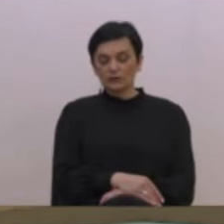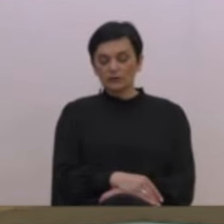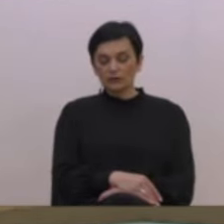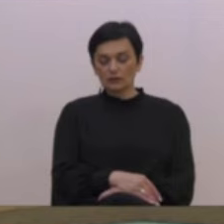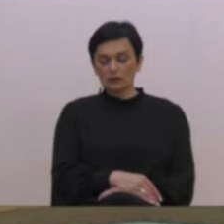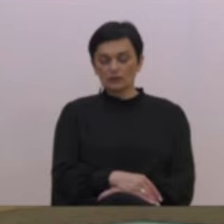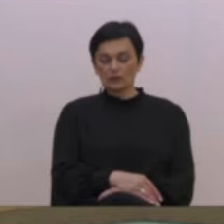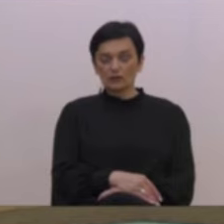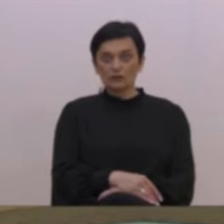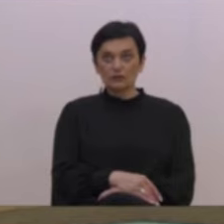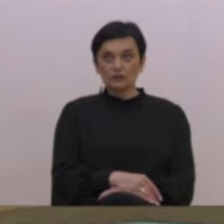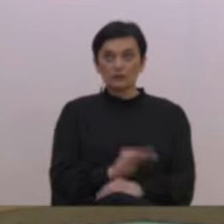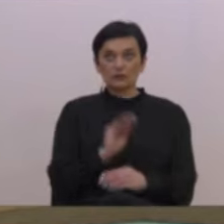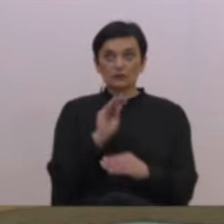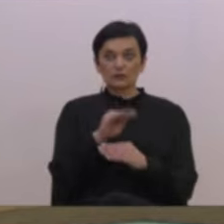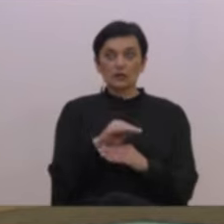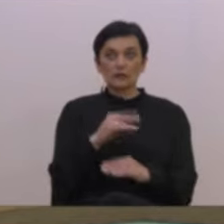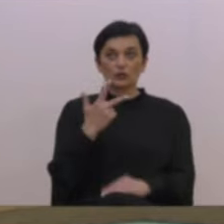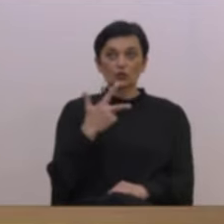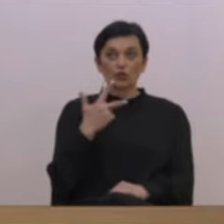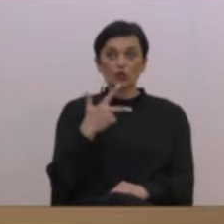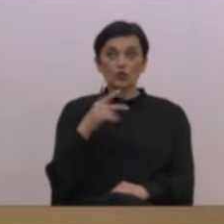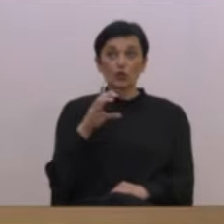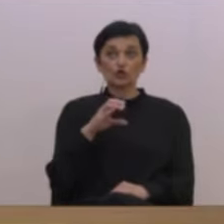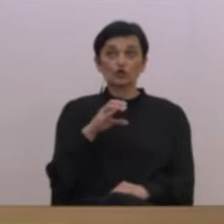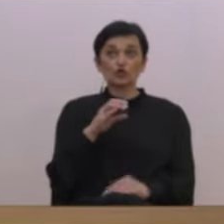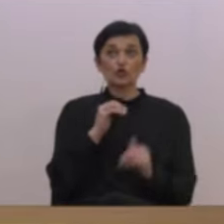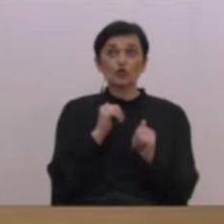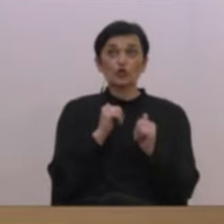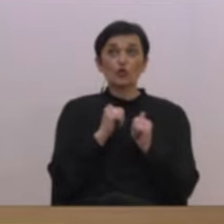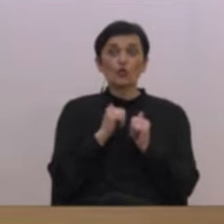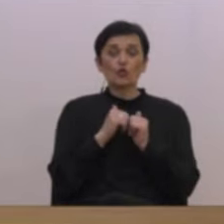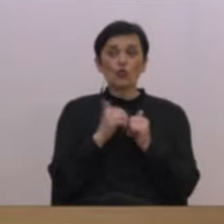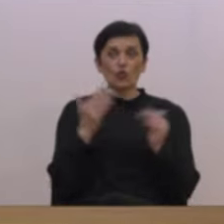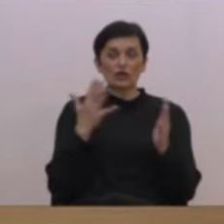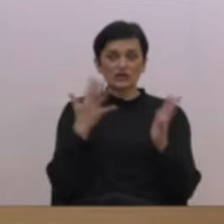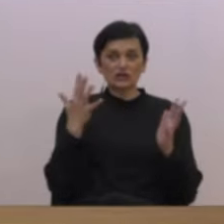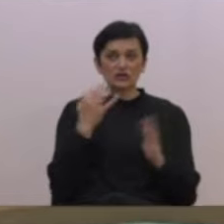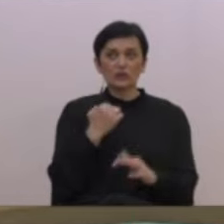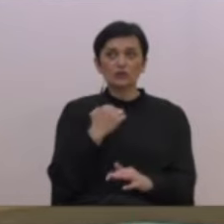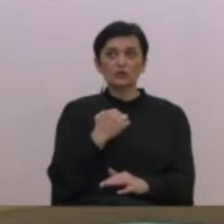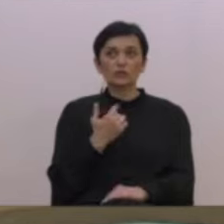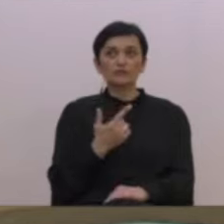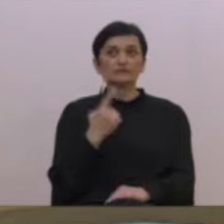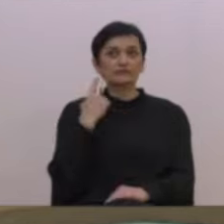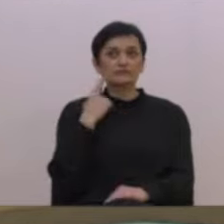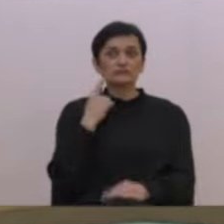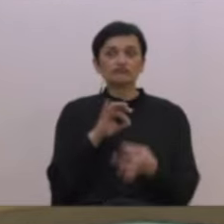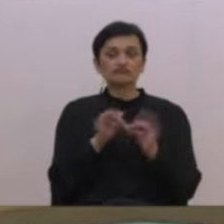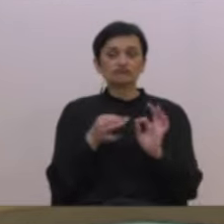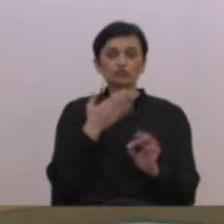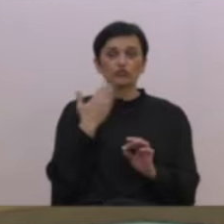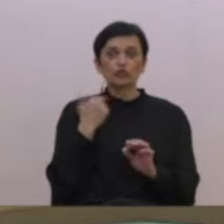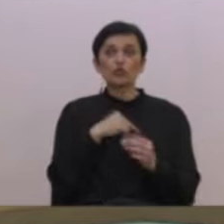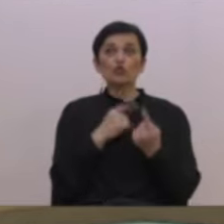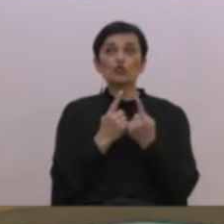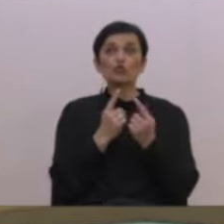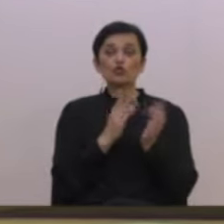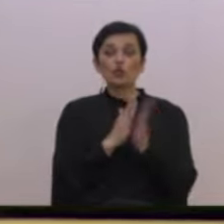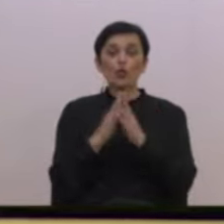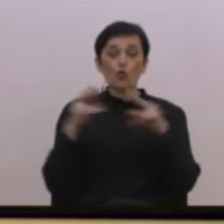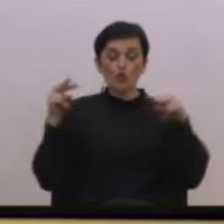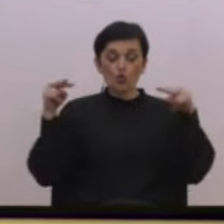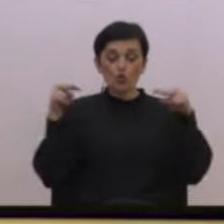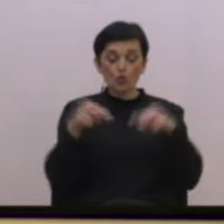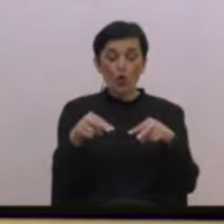Da daumat 23. Qovel mkhriu. Didi madloba. Colegi, octoțiu concentrideți